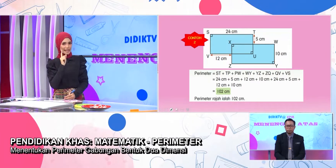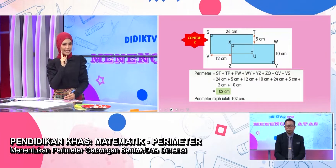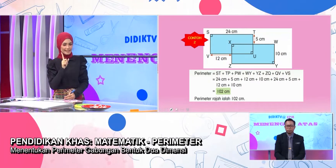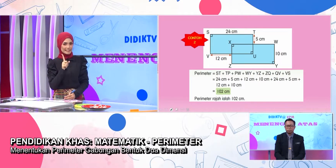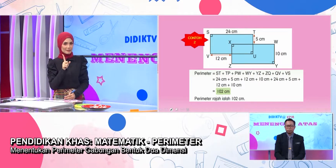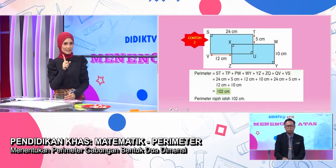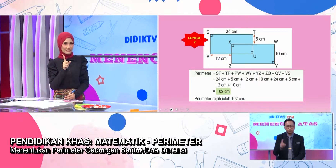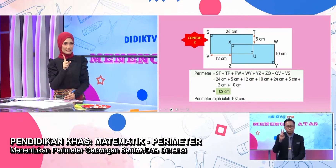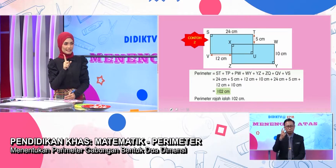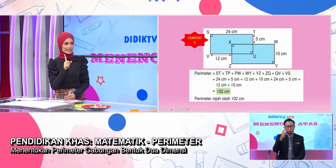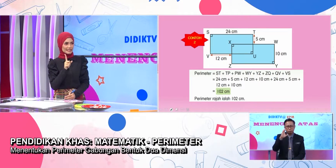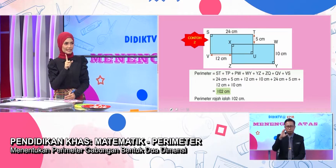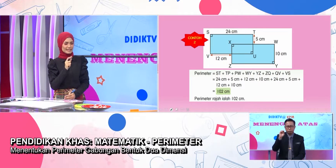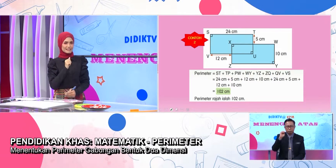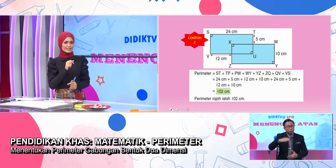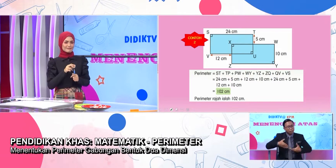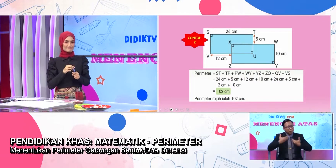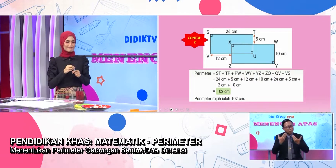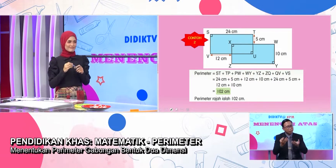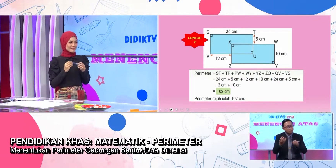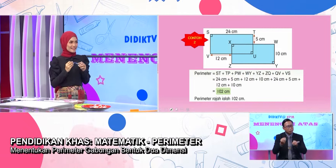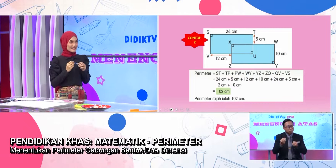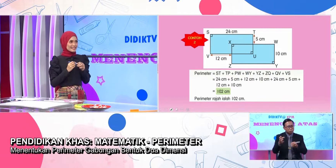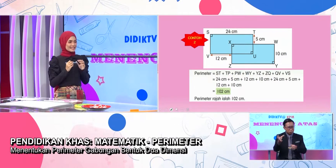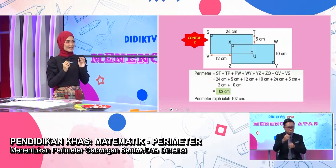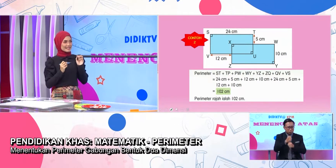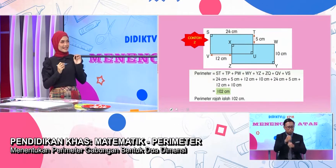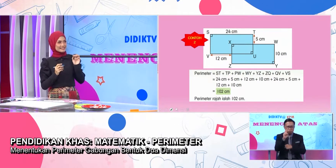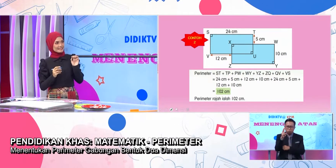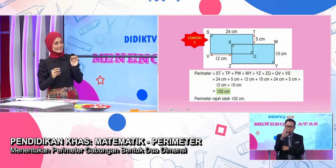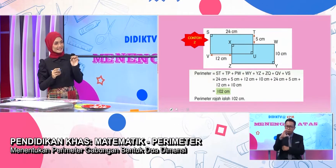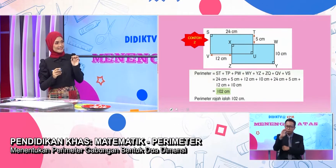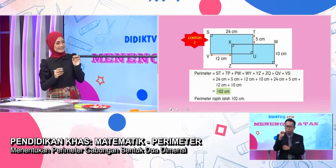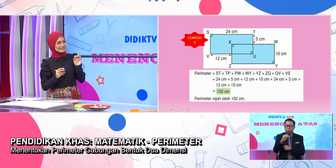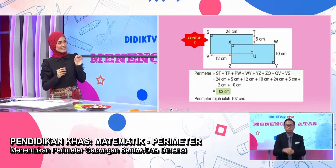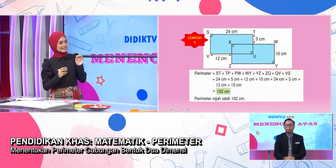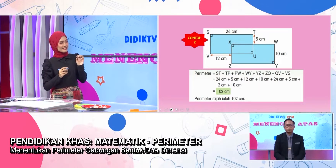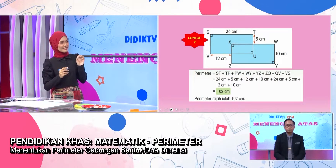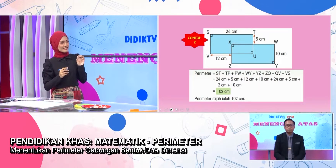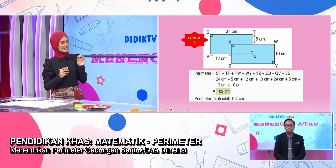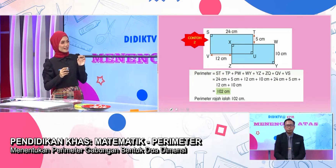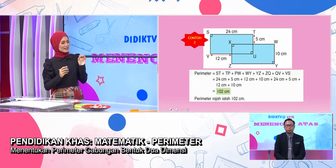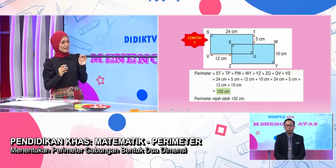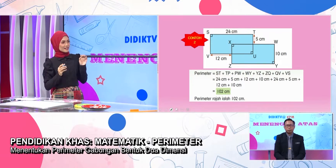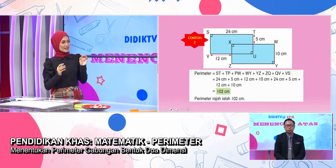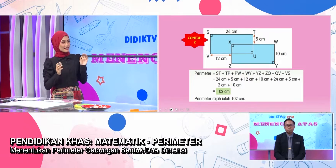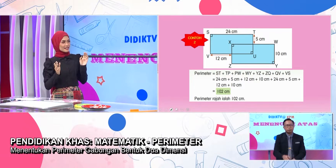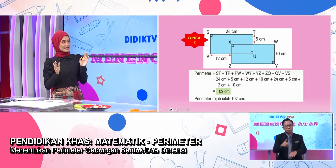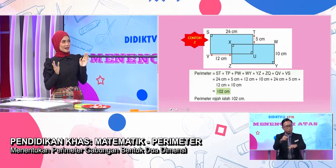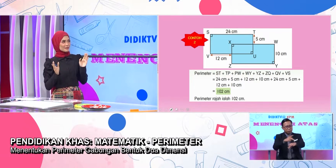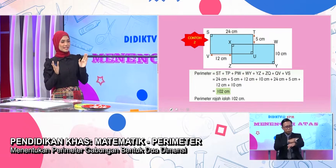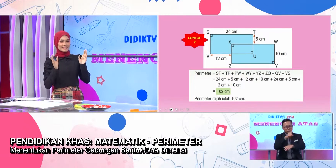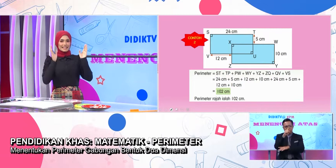u-12 cm Bagaimana untuk mendapatkan 12 cm kerana panjang zw